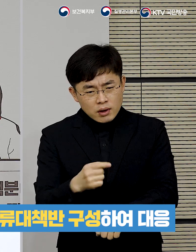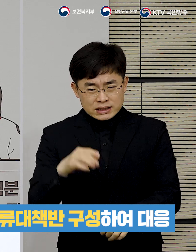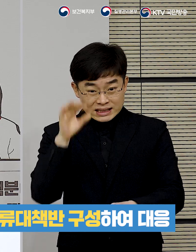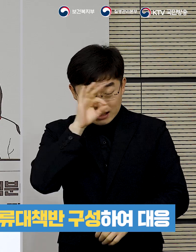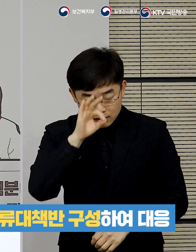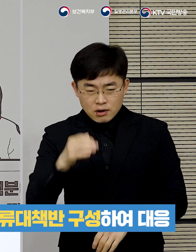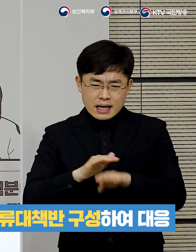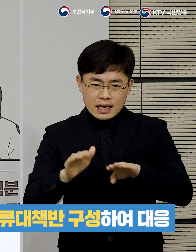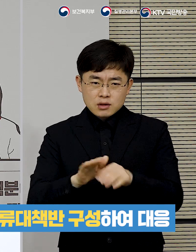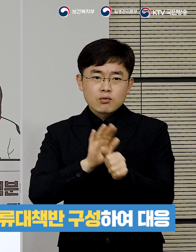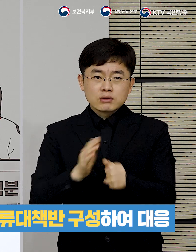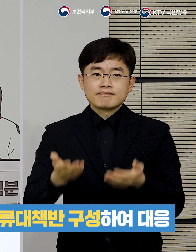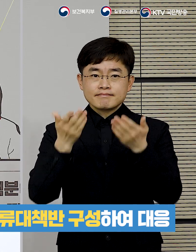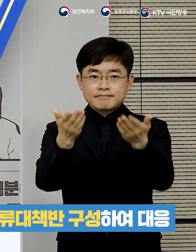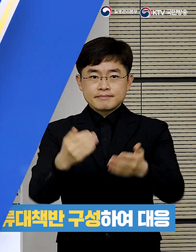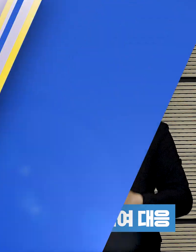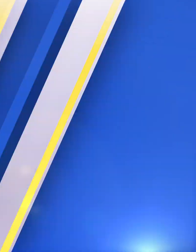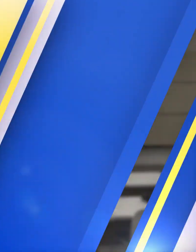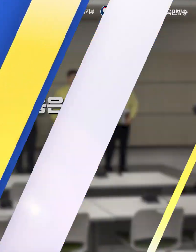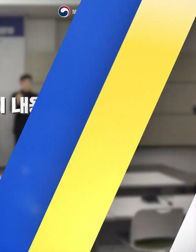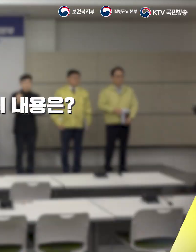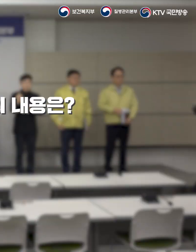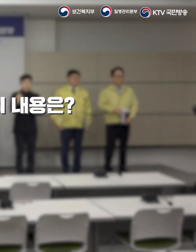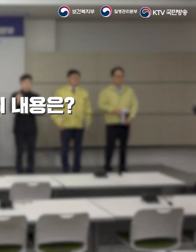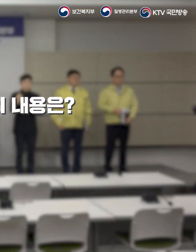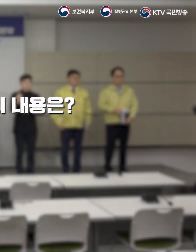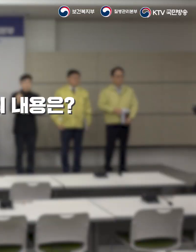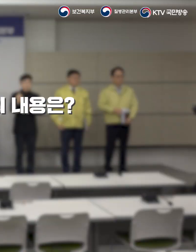발굴하고 신속하게 대응할 계획입니다.